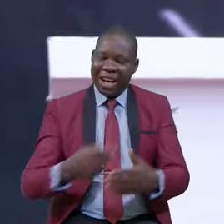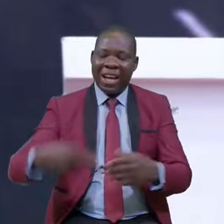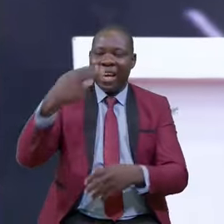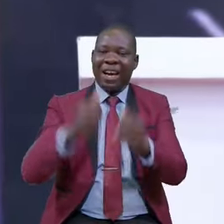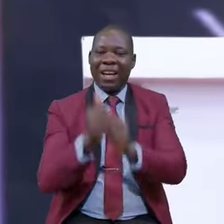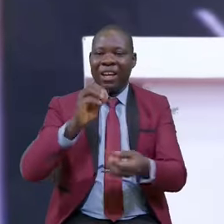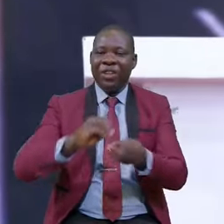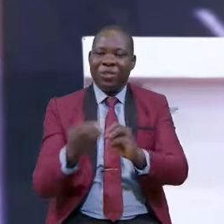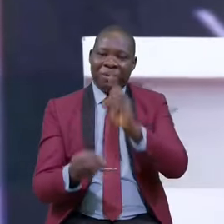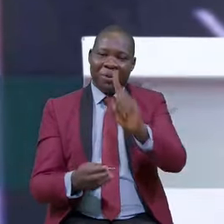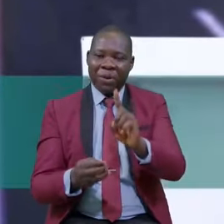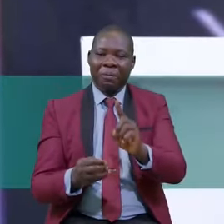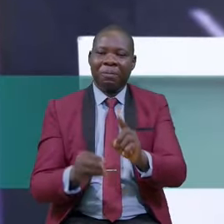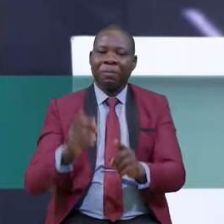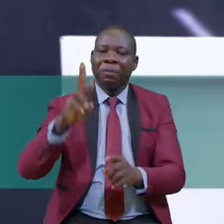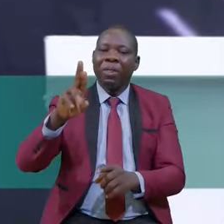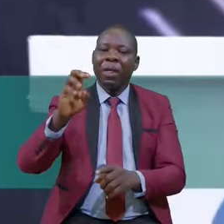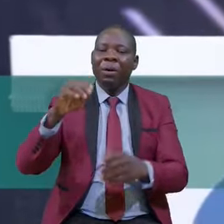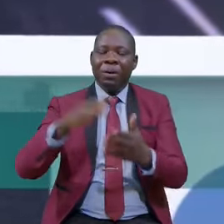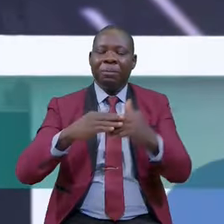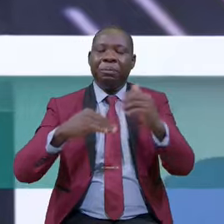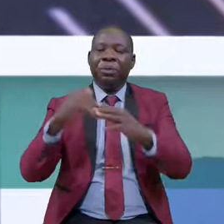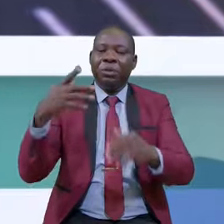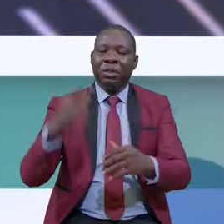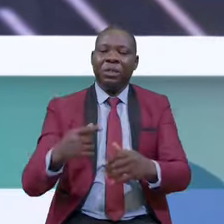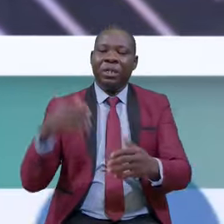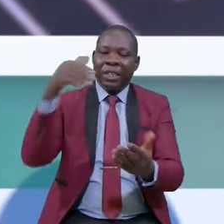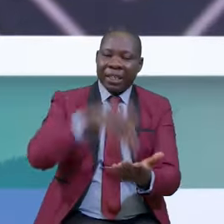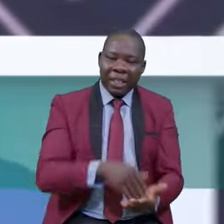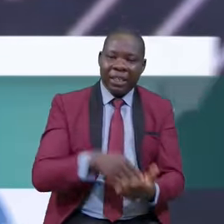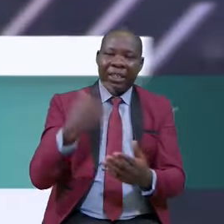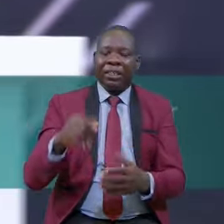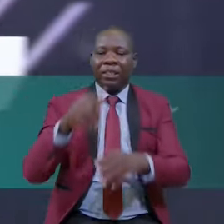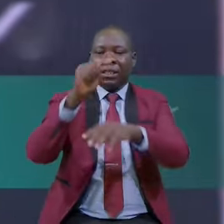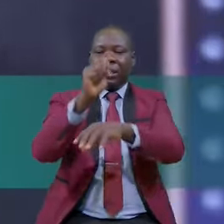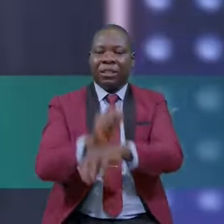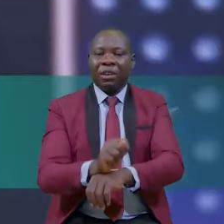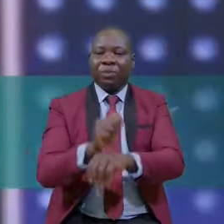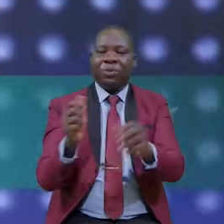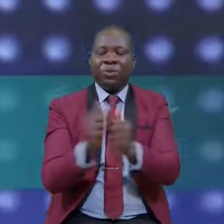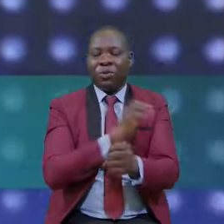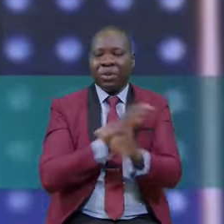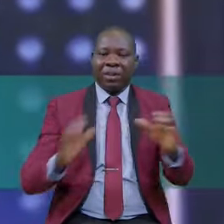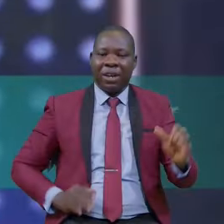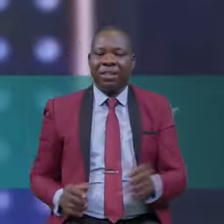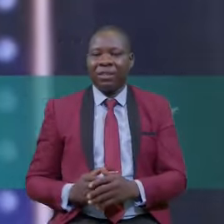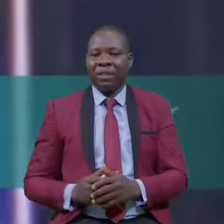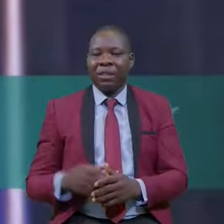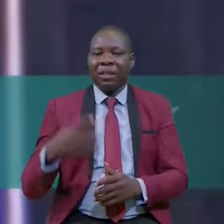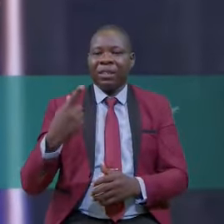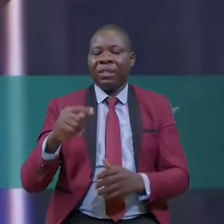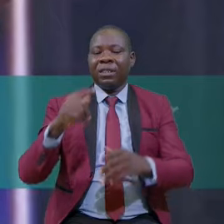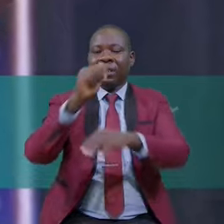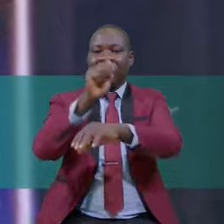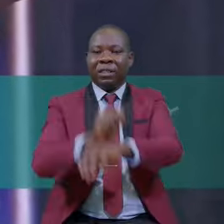rebâtir le temple avec Christ. Rebâtir le temple avec Christ. Le